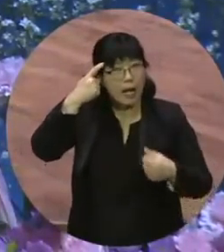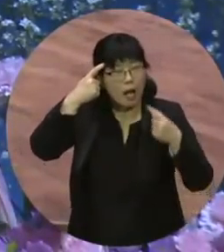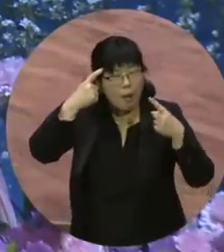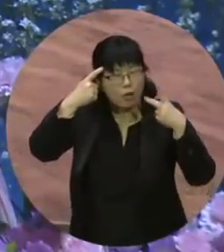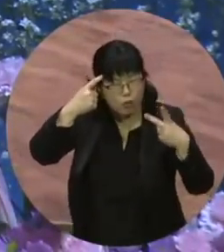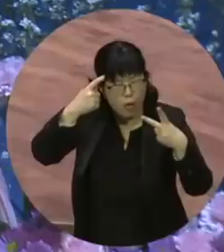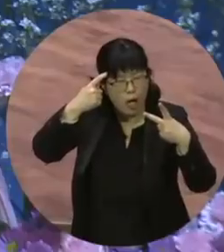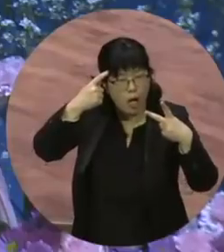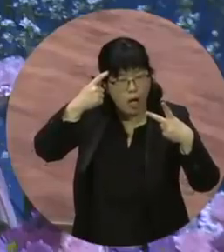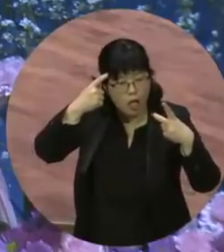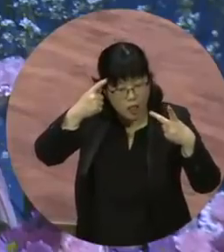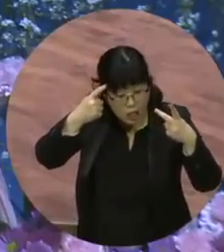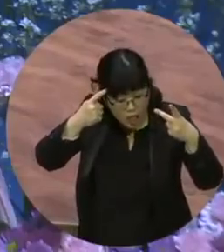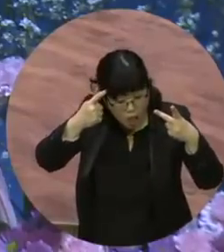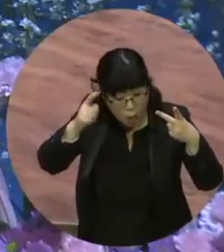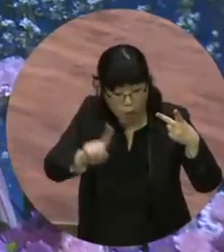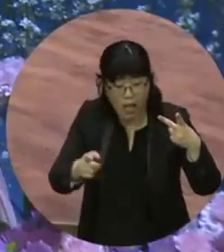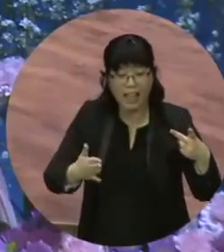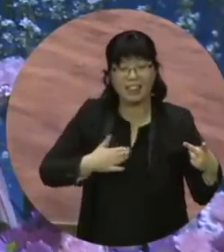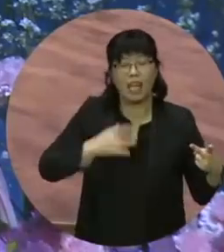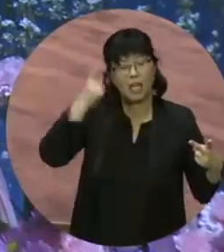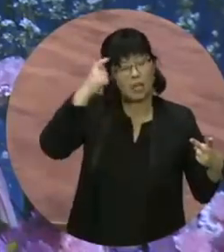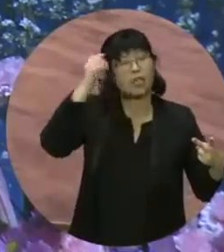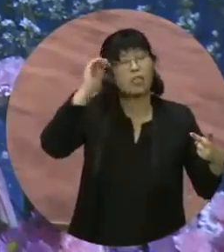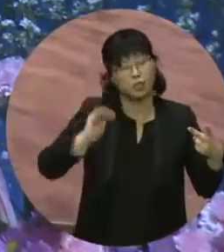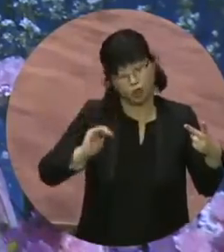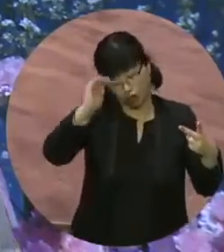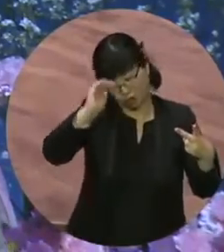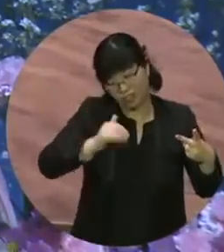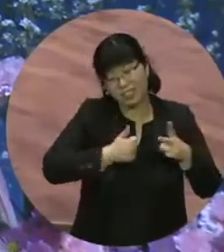생각이에요. 무슨 말입니까?